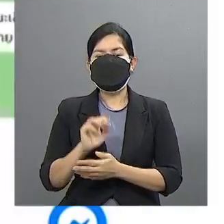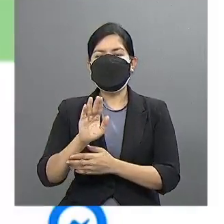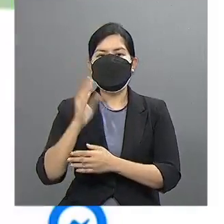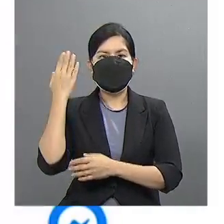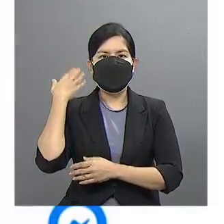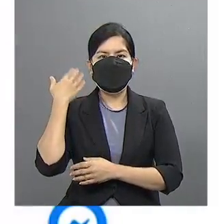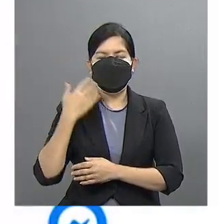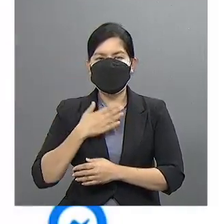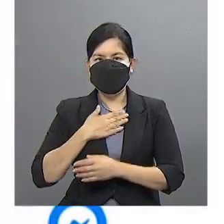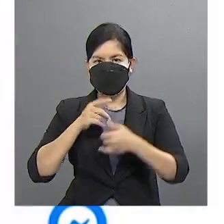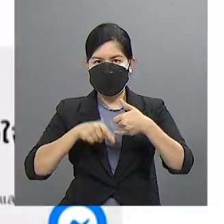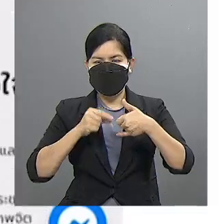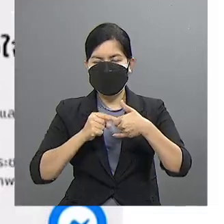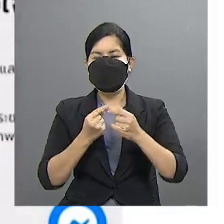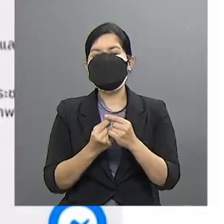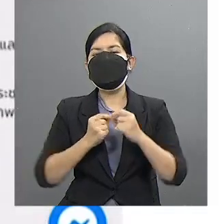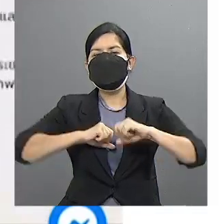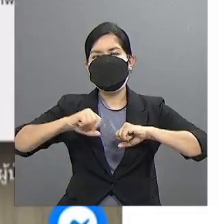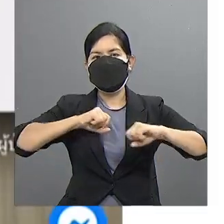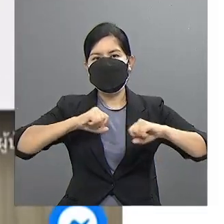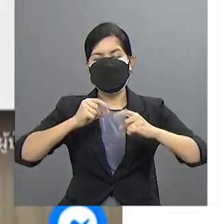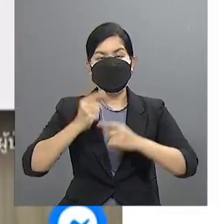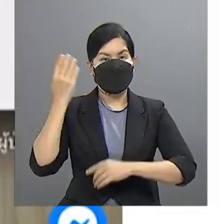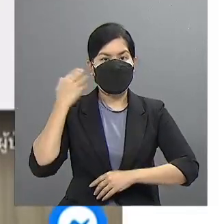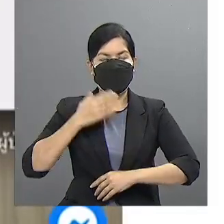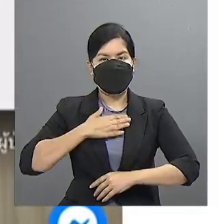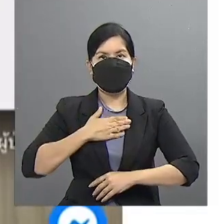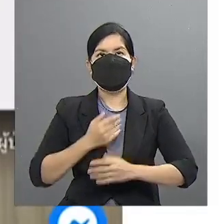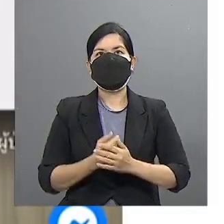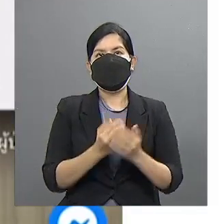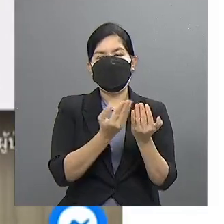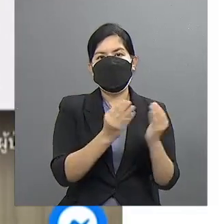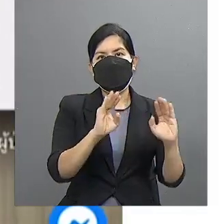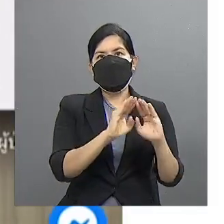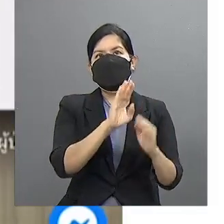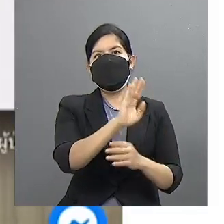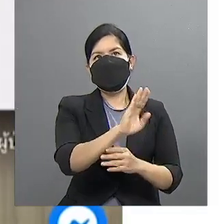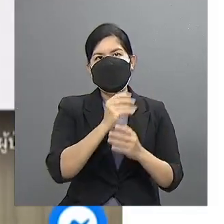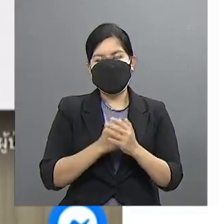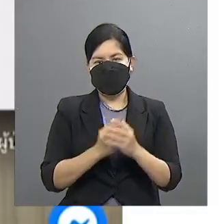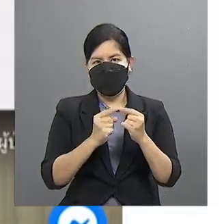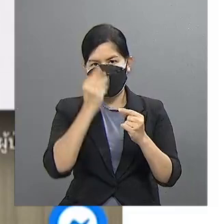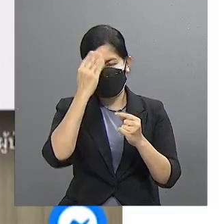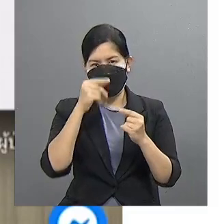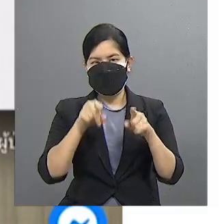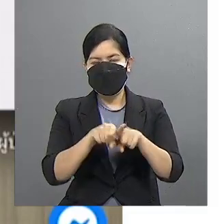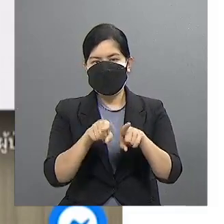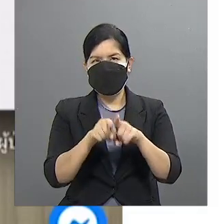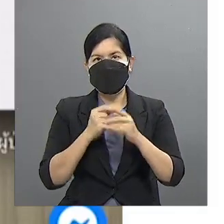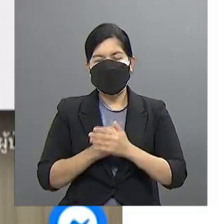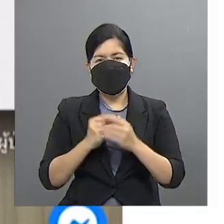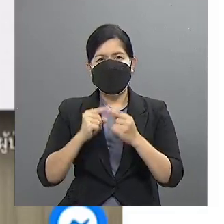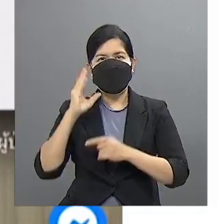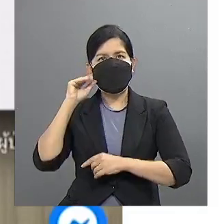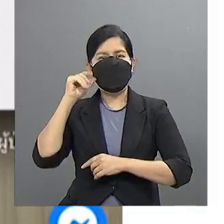นด้วยครับเราก็จะพบว่าจริงๆอ่ะหลายๆครอบครัวเนี่ยมันไม่ได้เป็นเซฟโซนของทุกคนอะไรเงี้ยครับก็จะมีปัญหาเรื่องเ